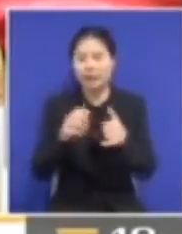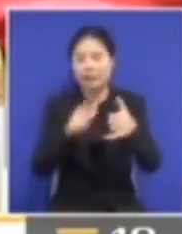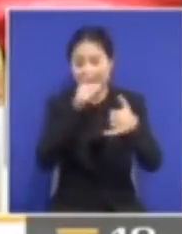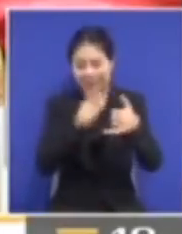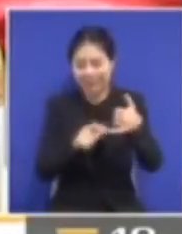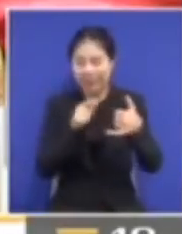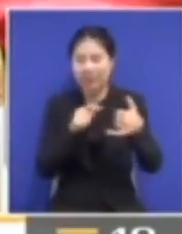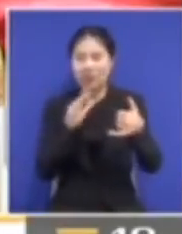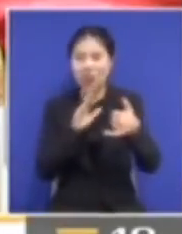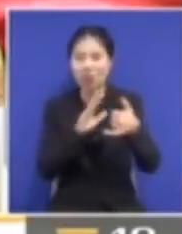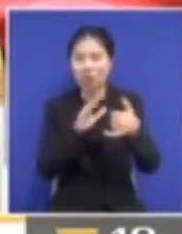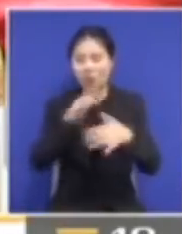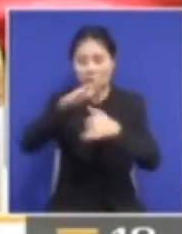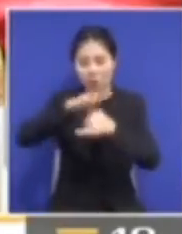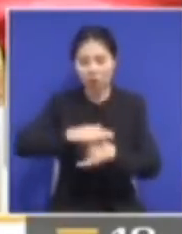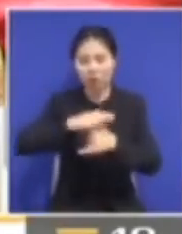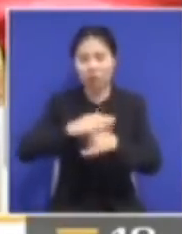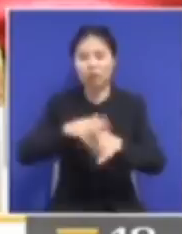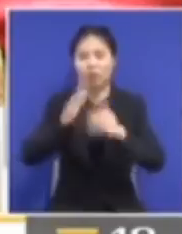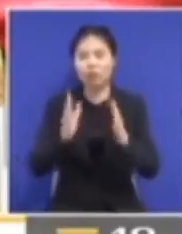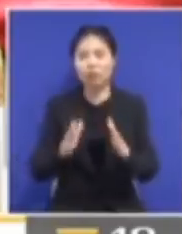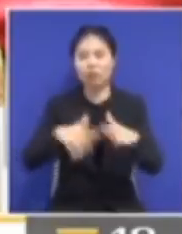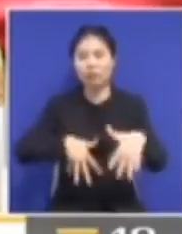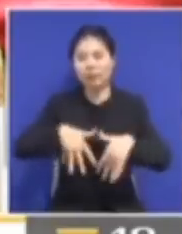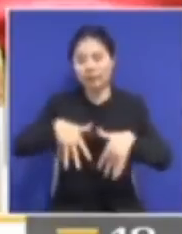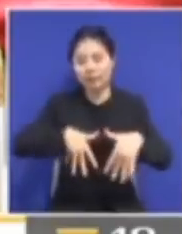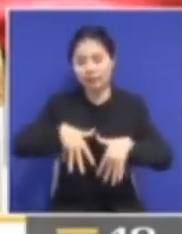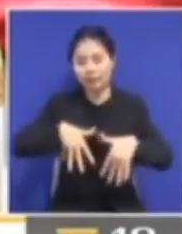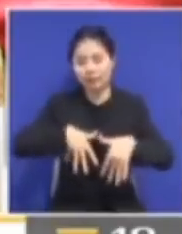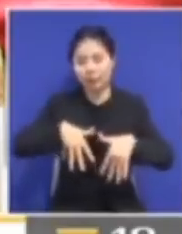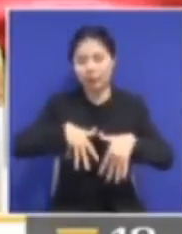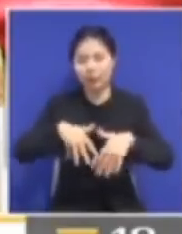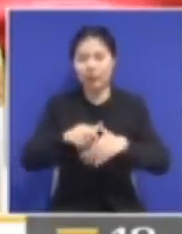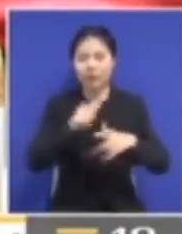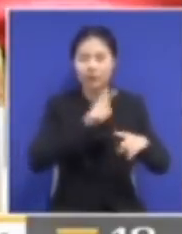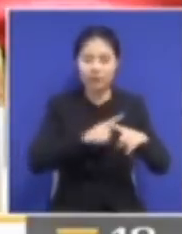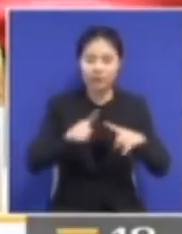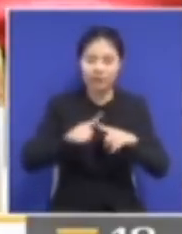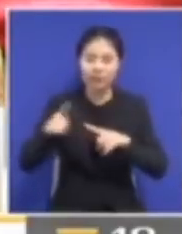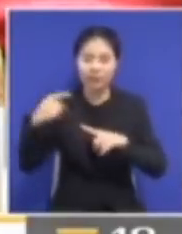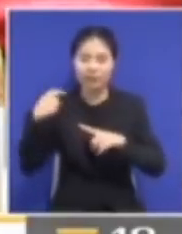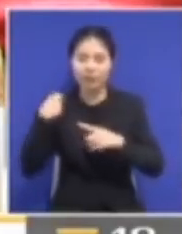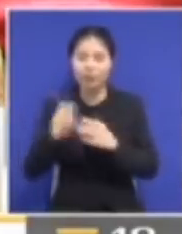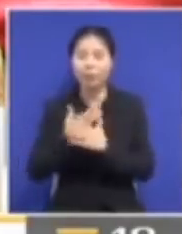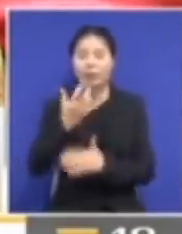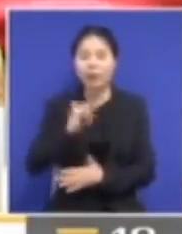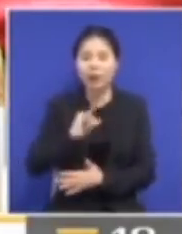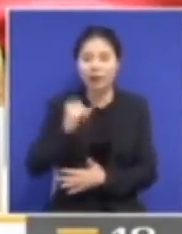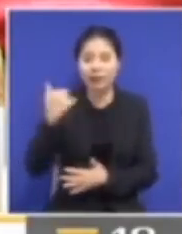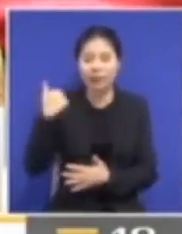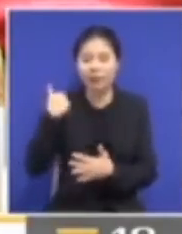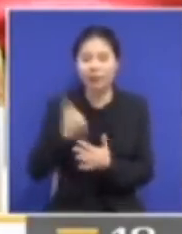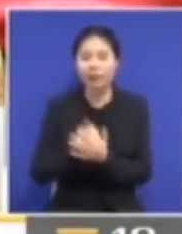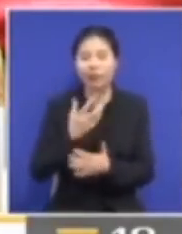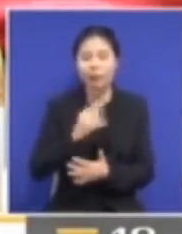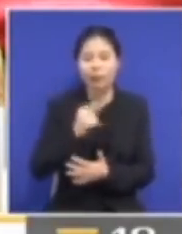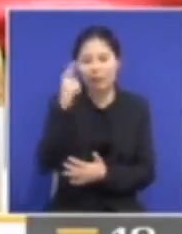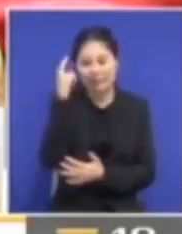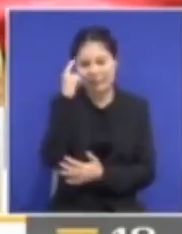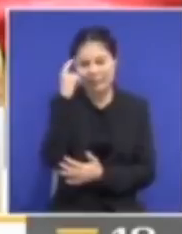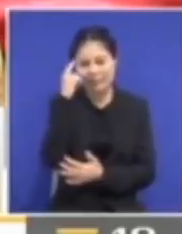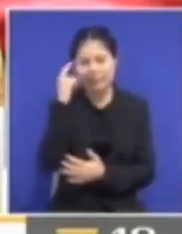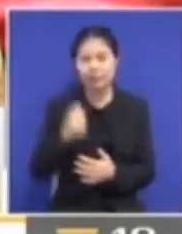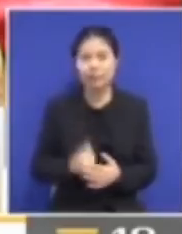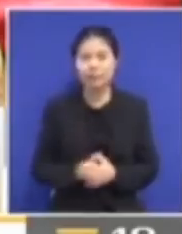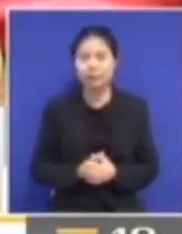ชาชนอย่างที่เห็นนะครับเรามาเข้ารายละเอียดต่างๆบ้างซึ่งบางทีหลายท่านก็อภิปรายไปแล้วนะครับ